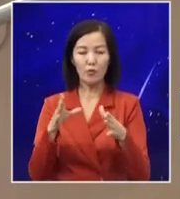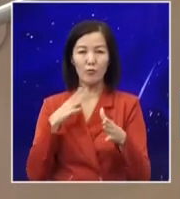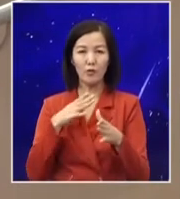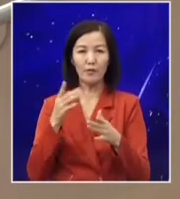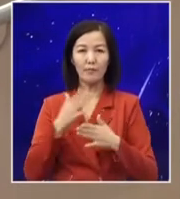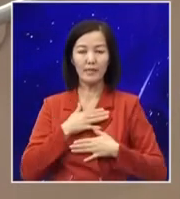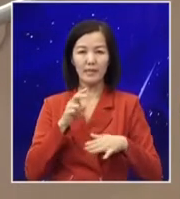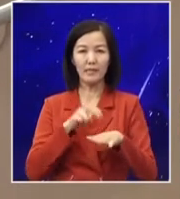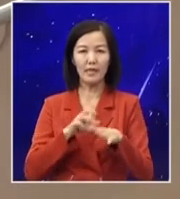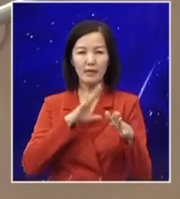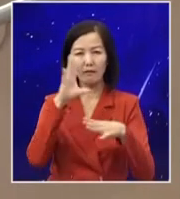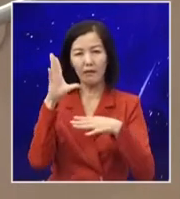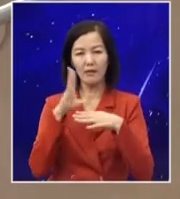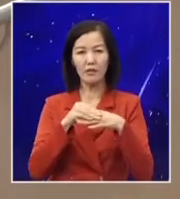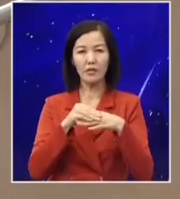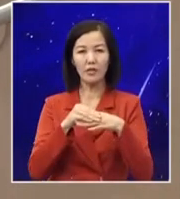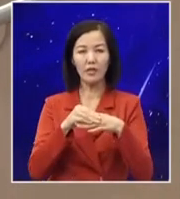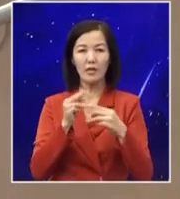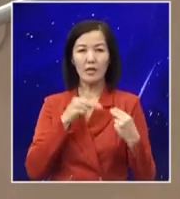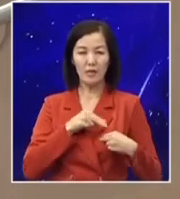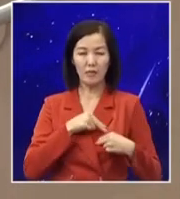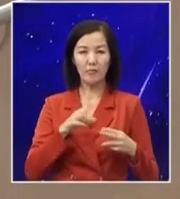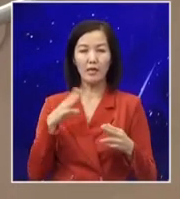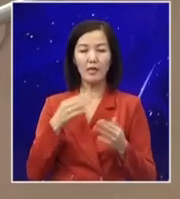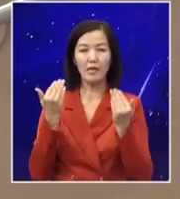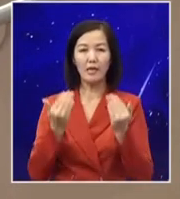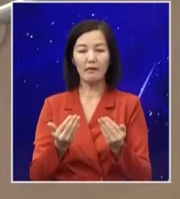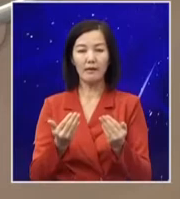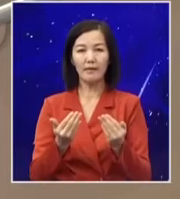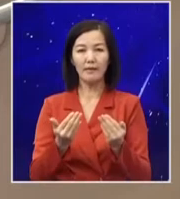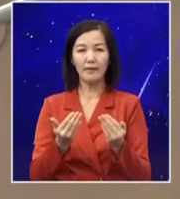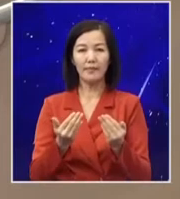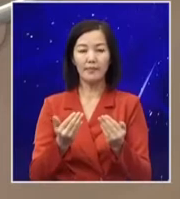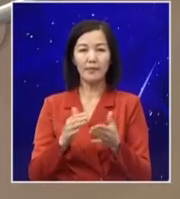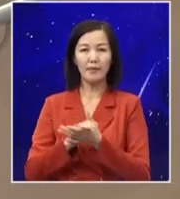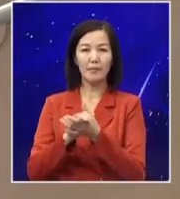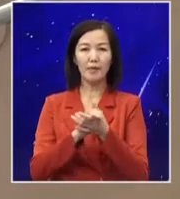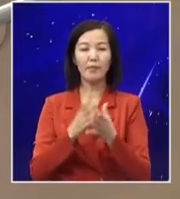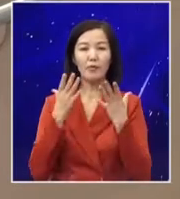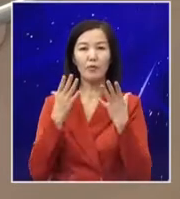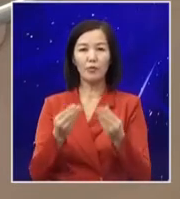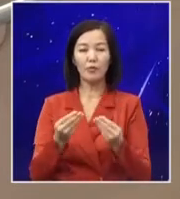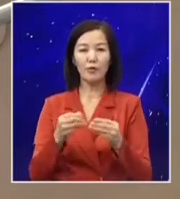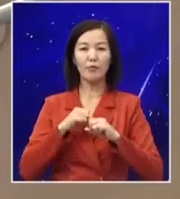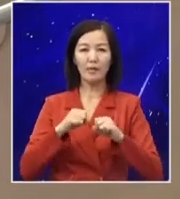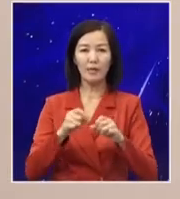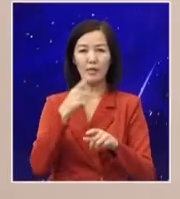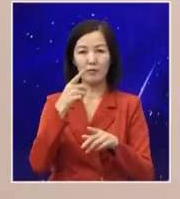біздің дәрігерлер күні-түні таңбай еңбек етті. Енді оны бейбіт күннің майдангерлері деп айтса да